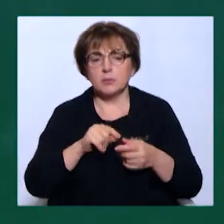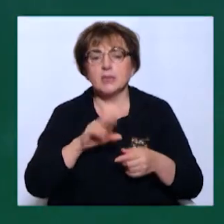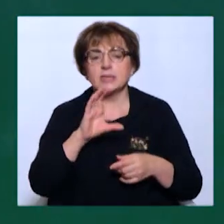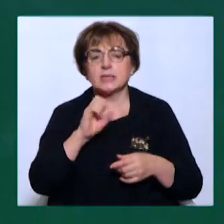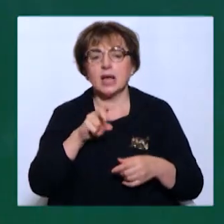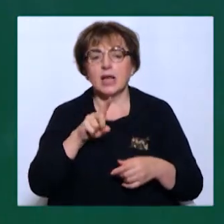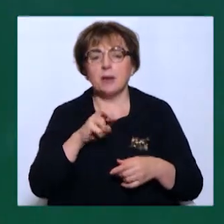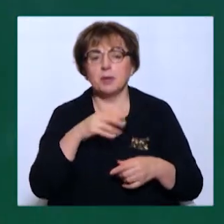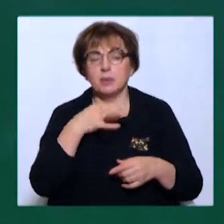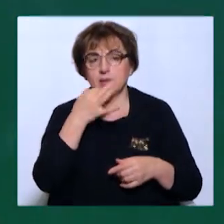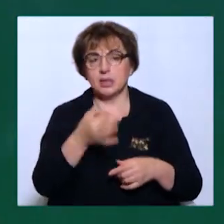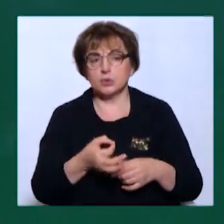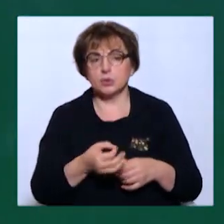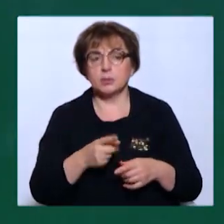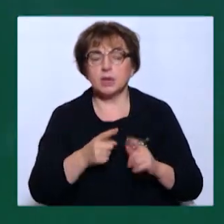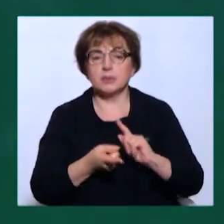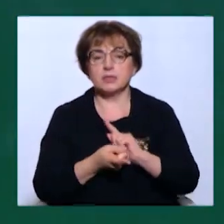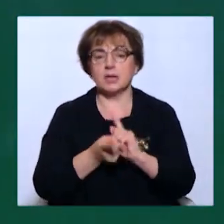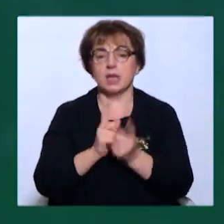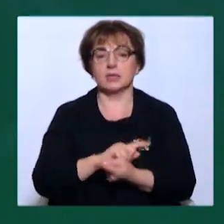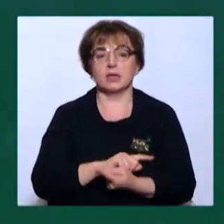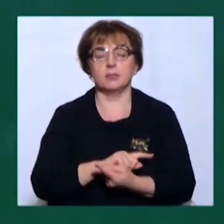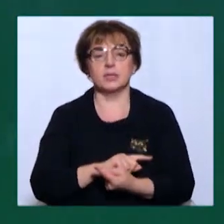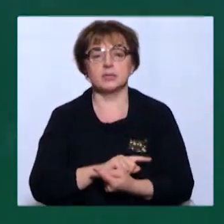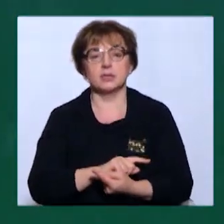ეწოდება და გარდაქმნის